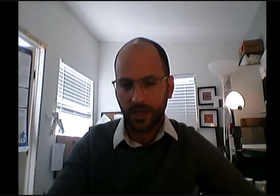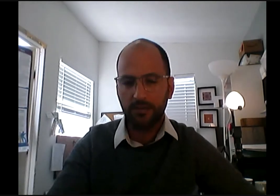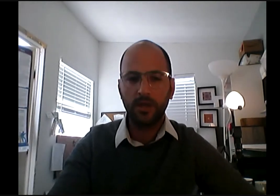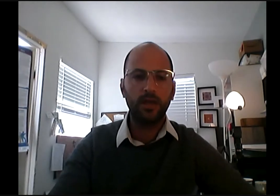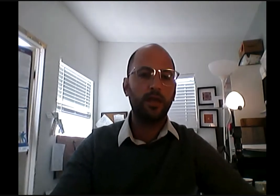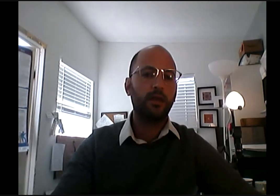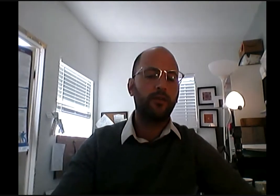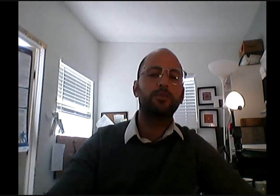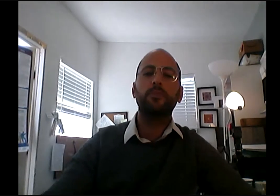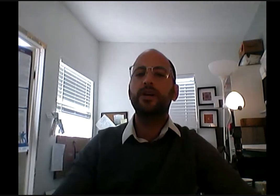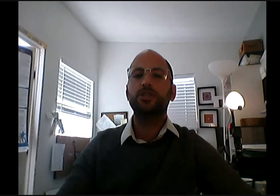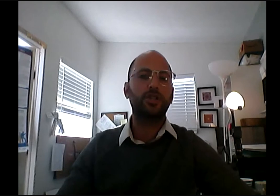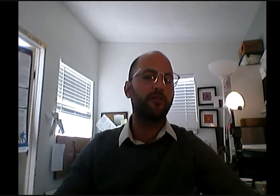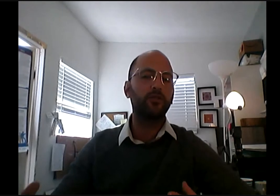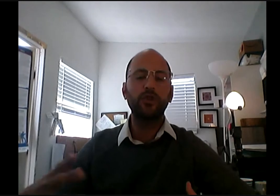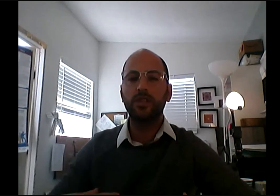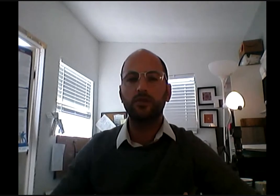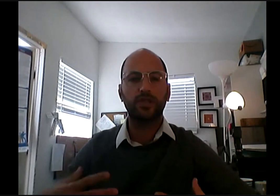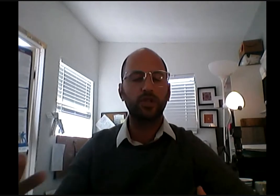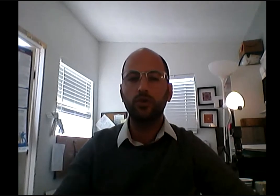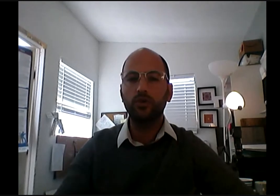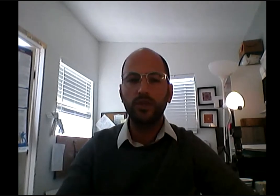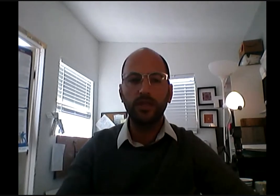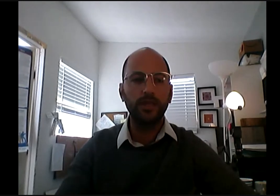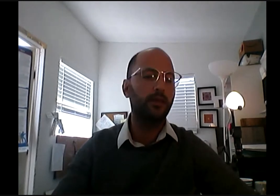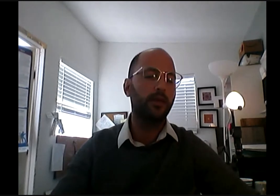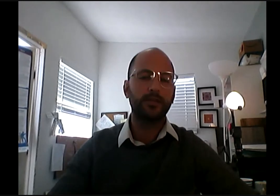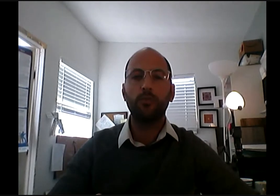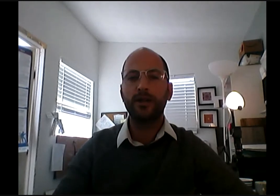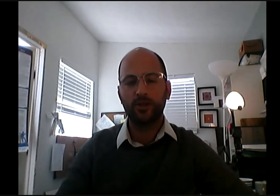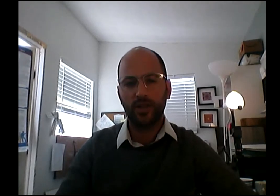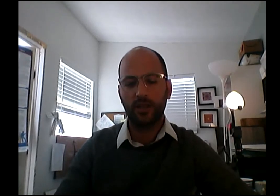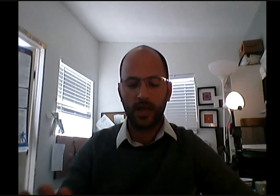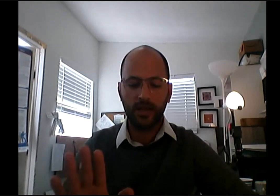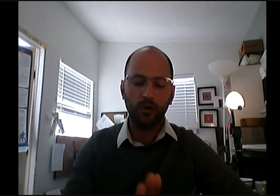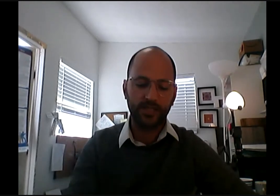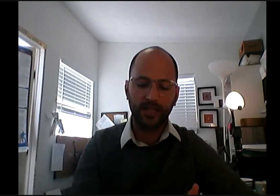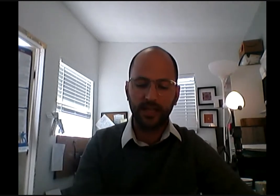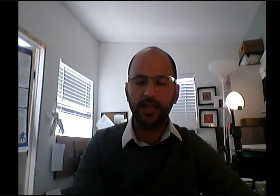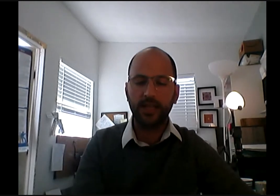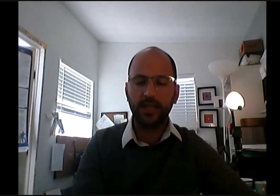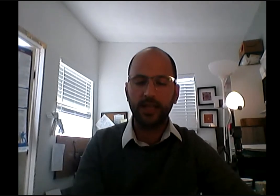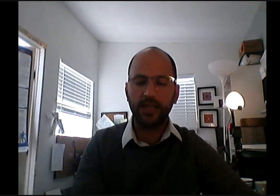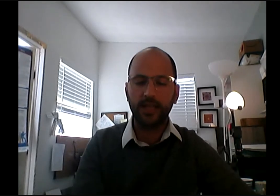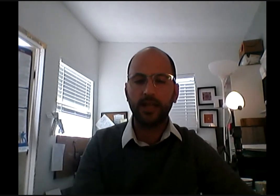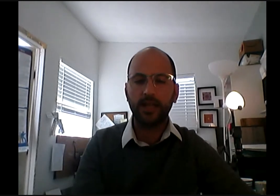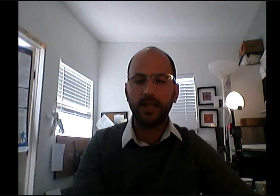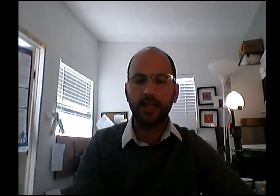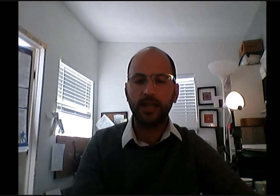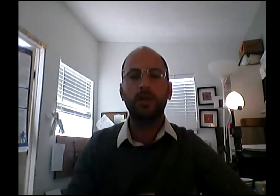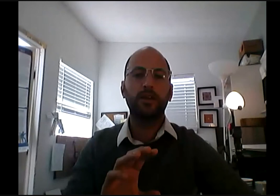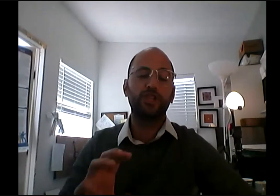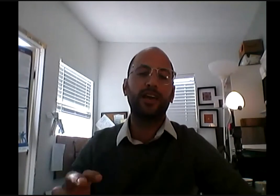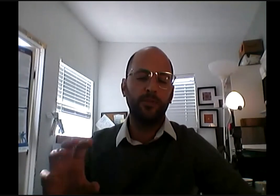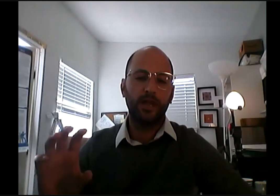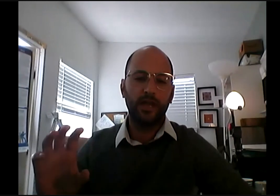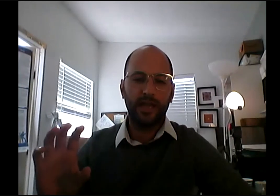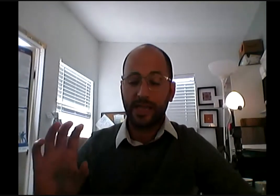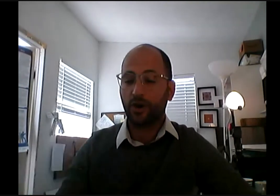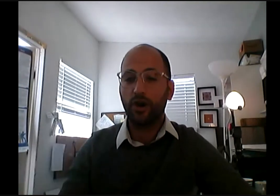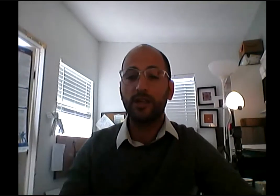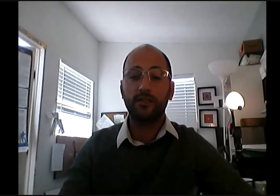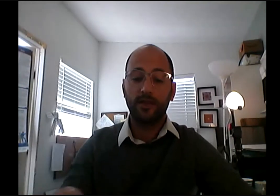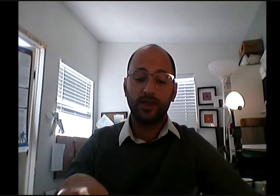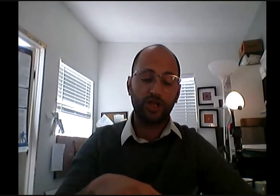לכם לעשות את זה בעצמכם. אני לא מחפש שתעבדו איתי או שתשקיעו איתי, זה לא מעניין אותי. אני רוצה לתת לכם את הכלים, ושיהיה